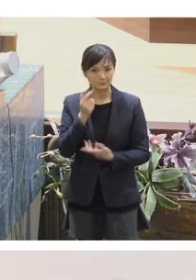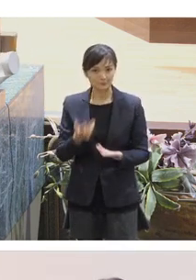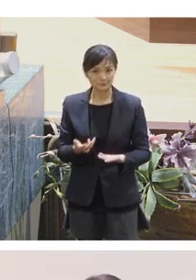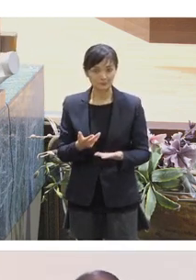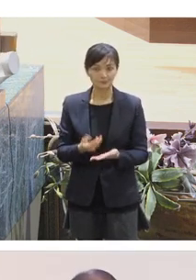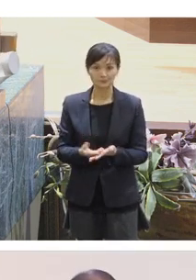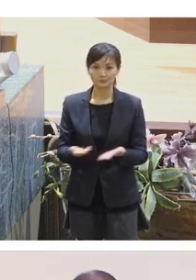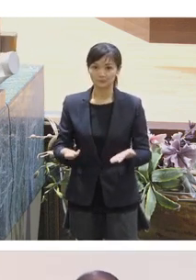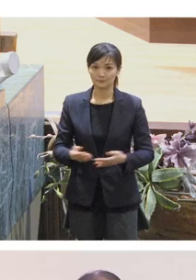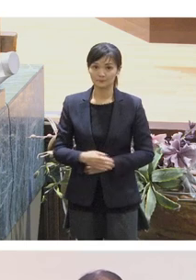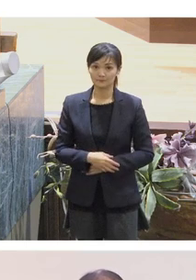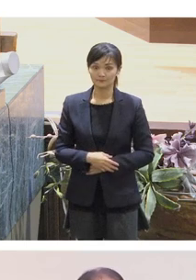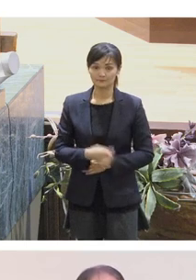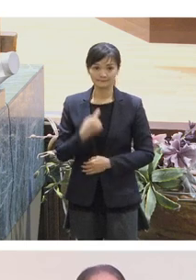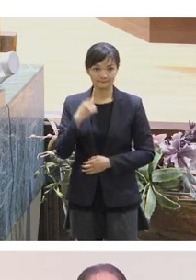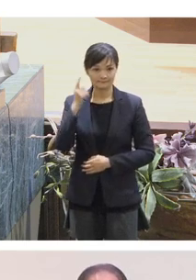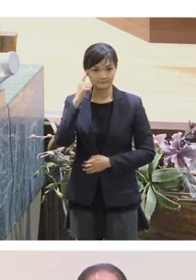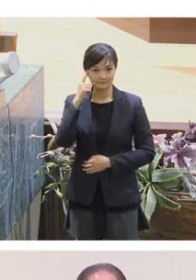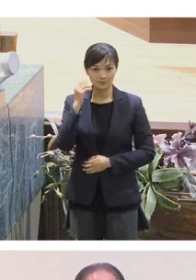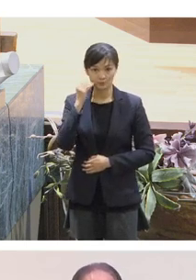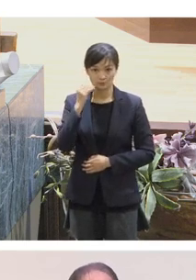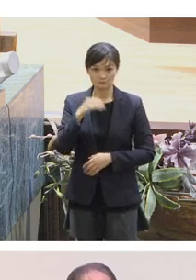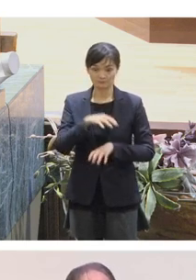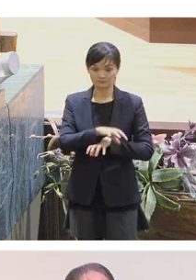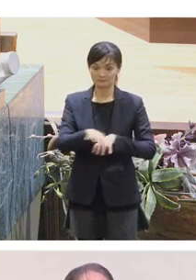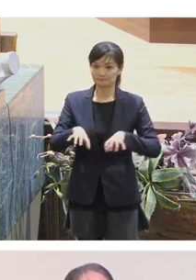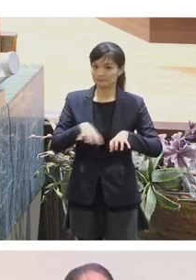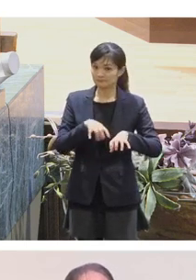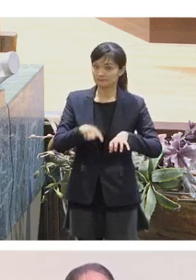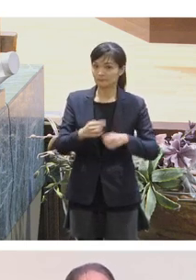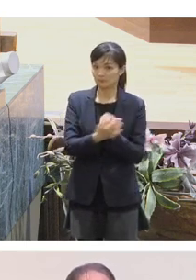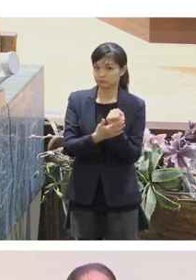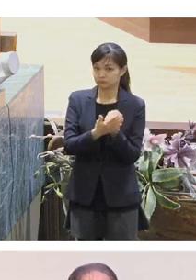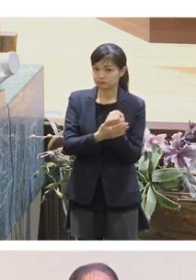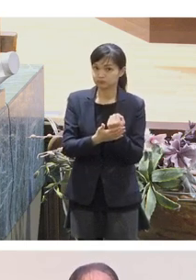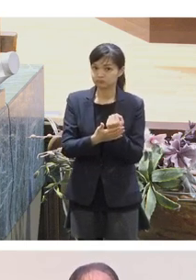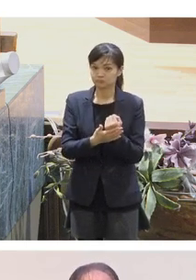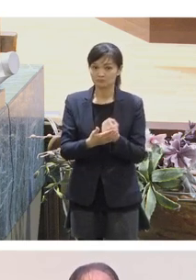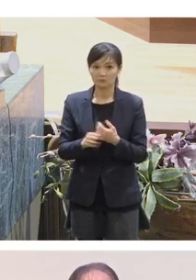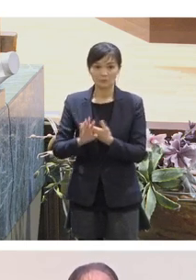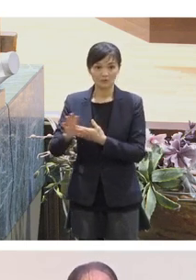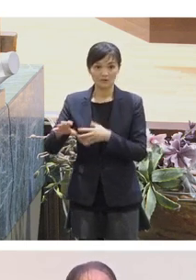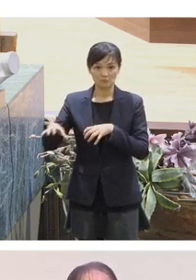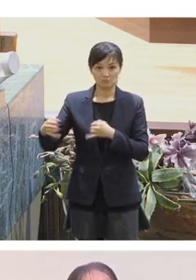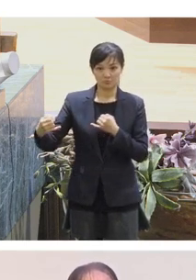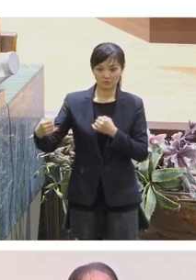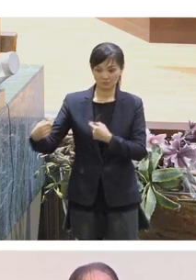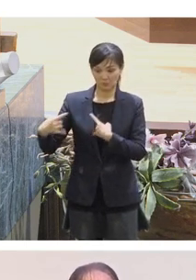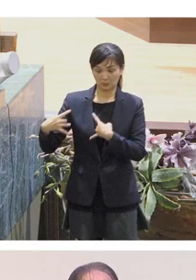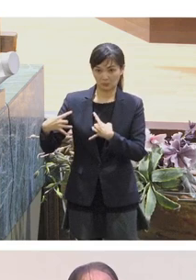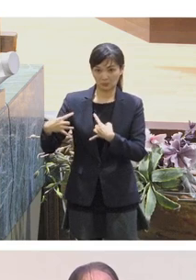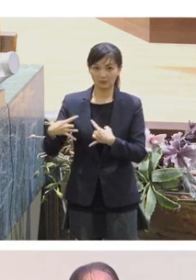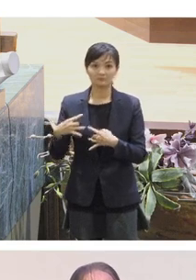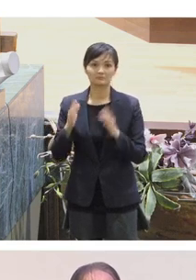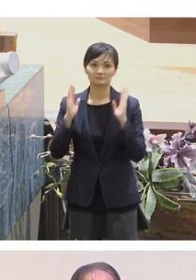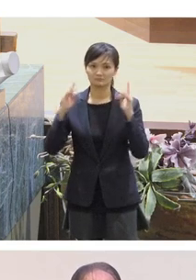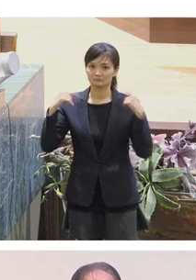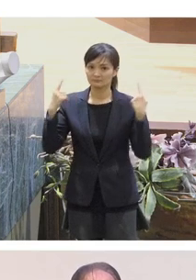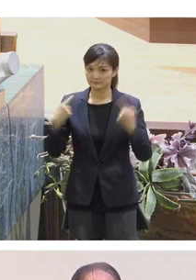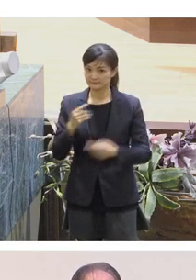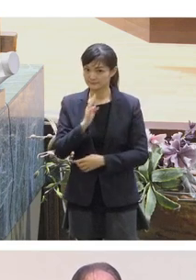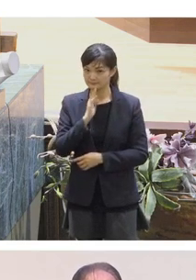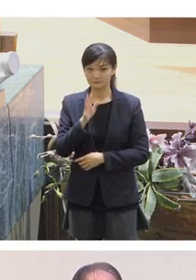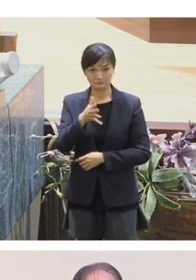我想我们做，尤其做环境议题的，被出征当然是自然的，因为他们